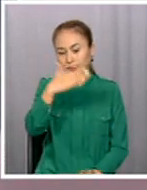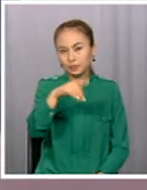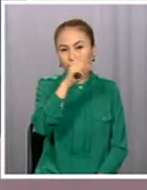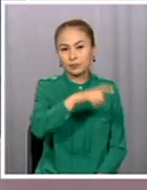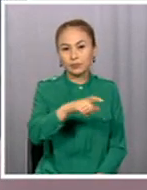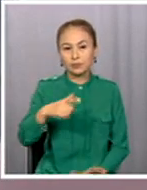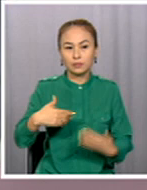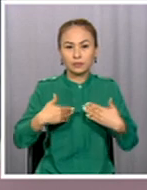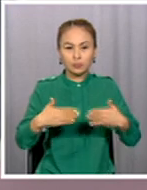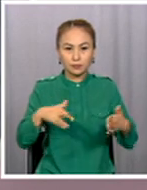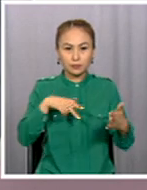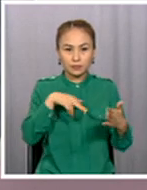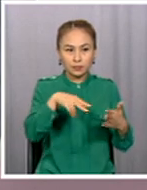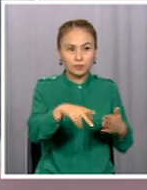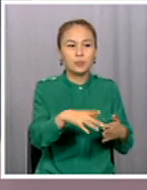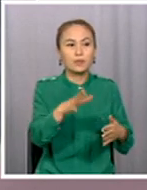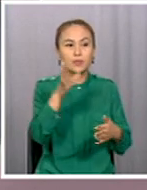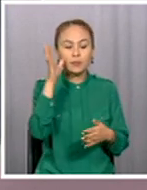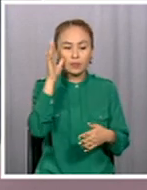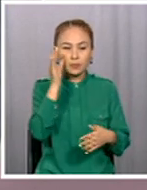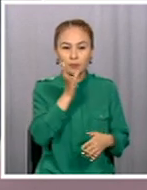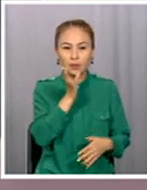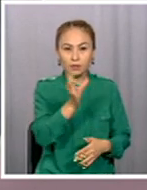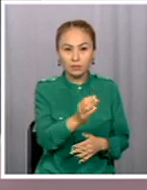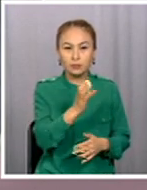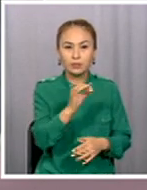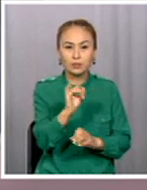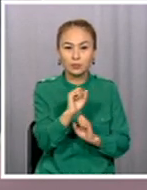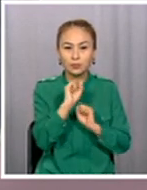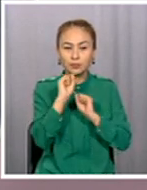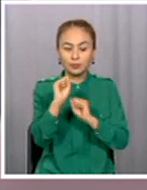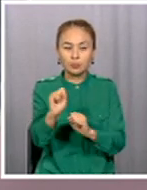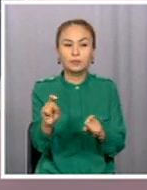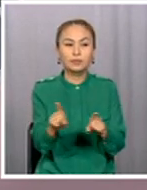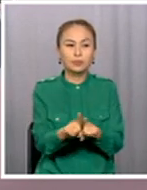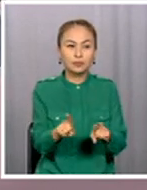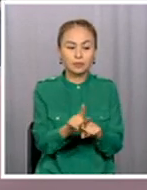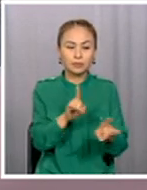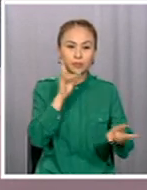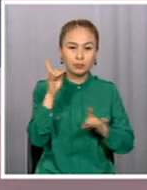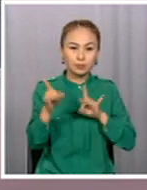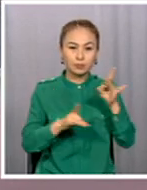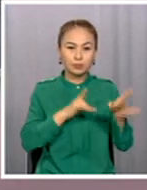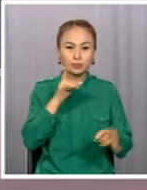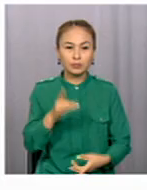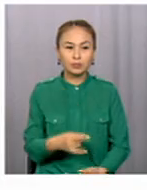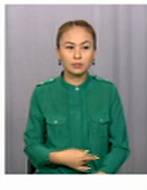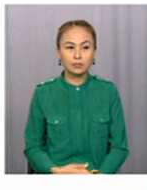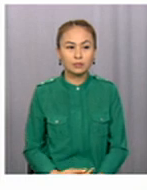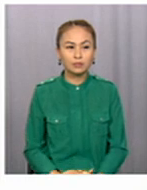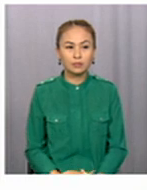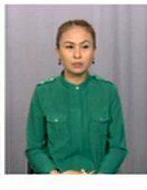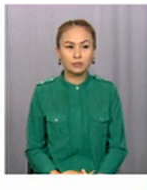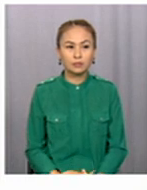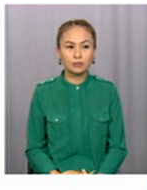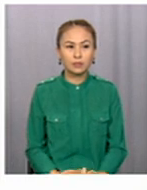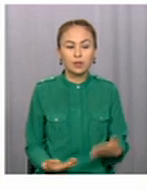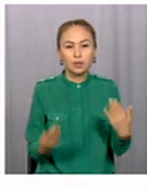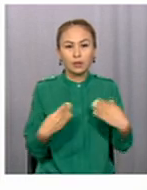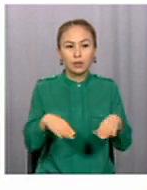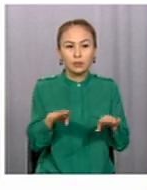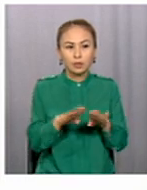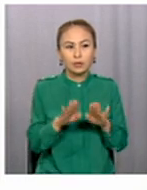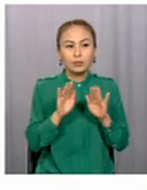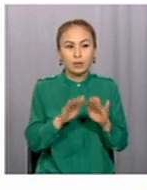кірсе, ит үреді, және қорғаны үшін де ырылдап айбат шегеді. Олай болса,